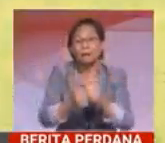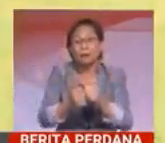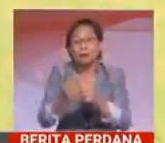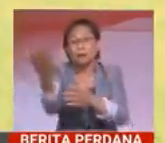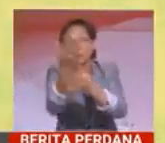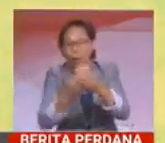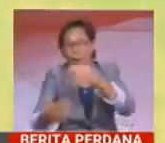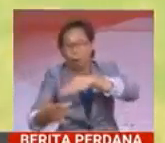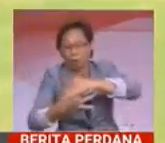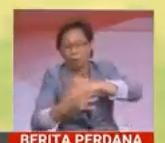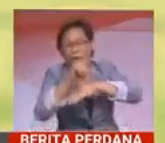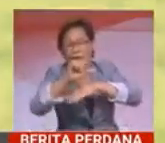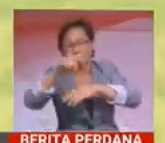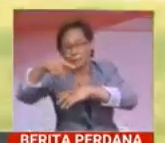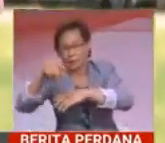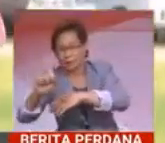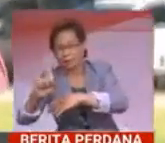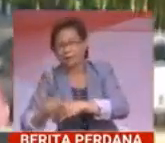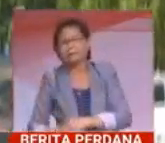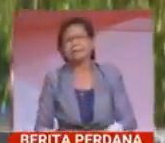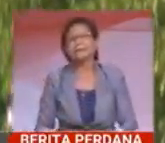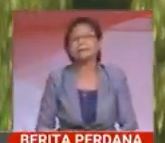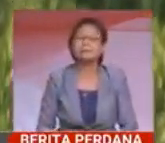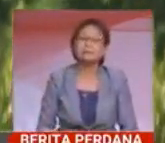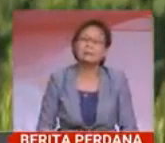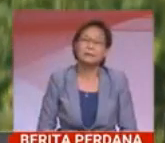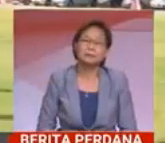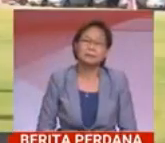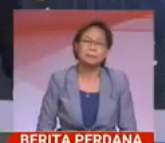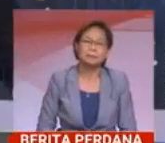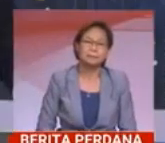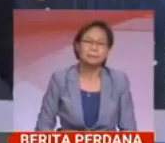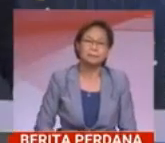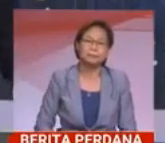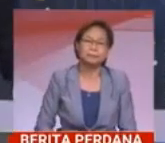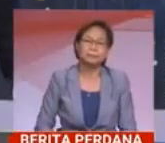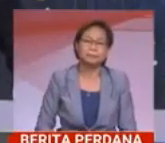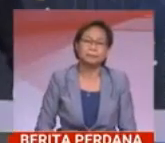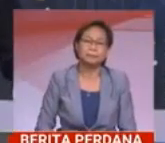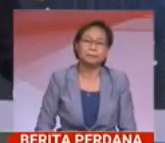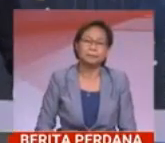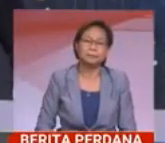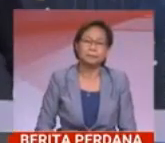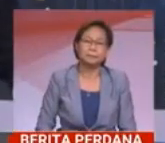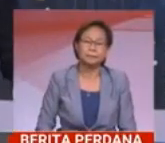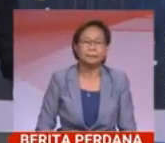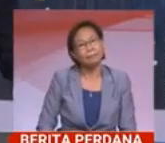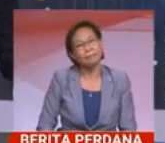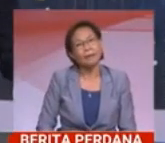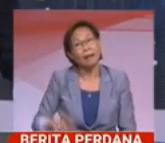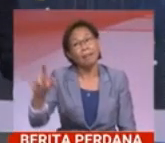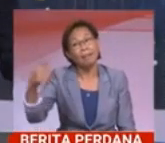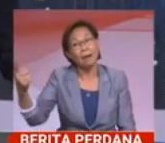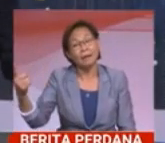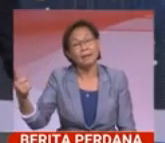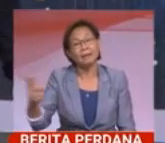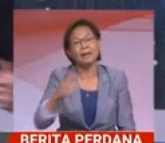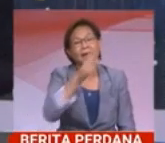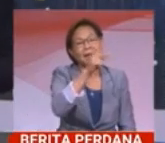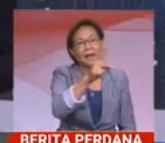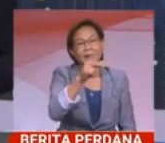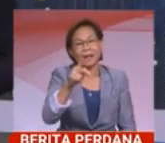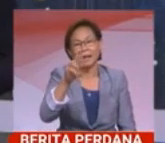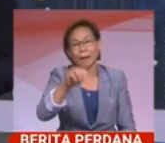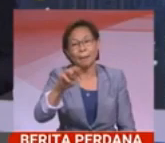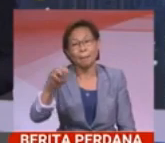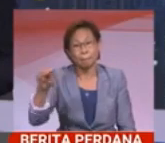penerapan teknologi gps hai xl dalam perkembangan lain kementerian komunikasi